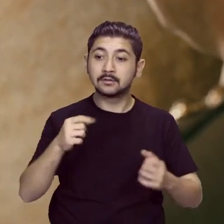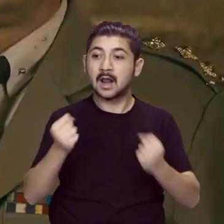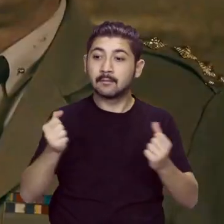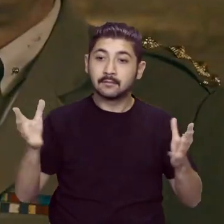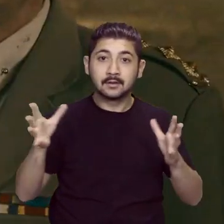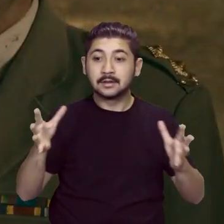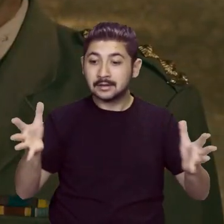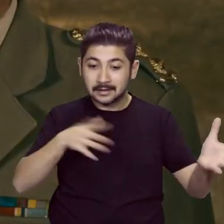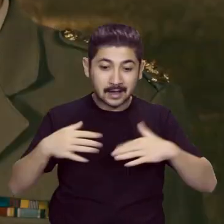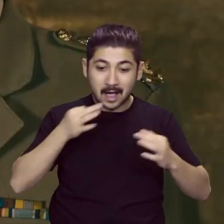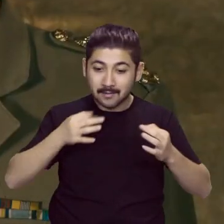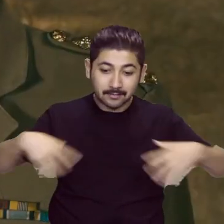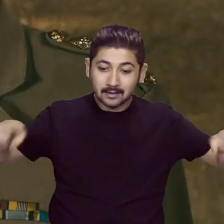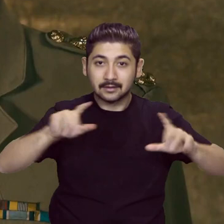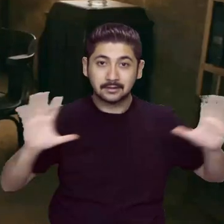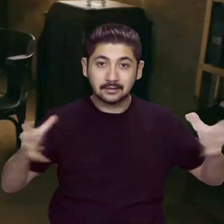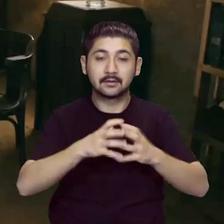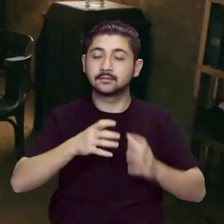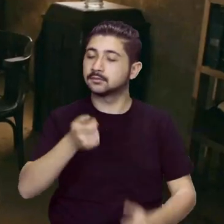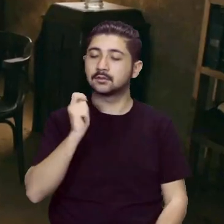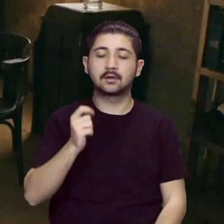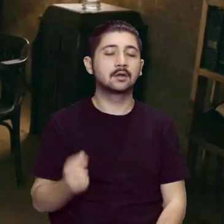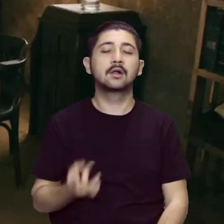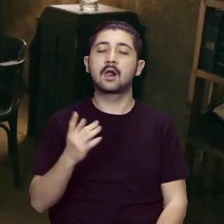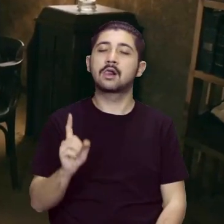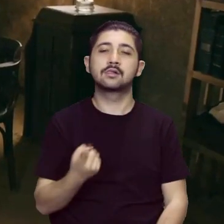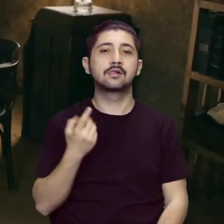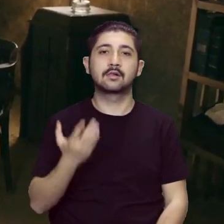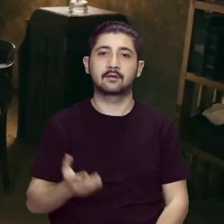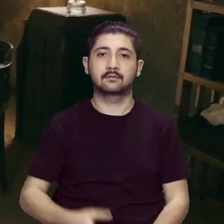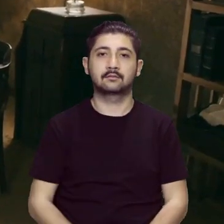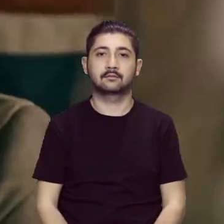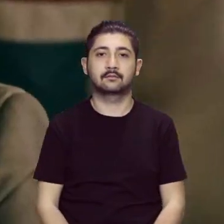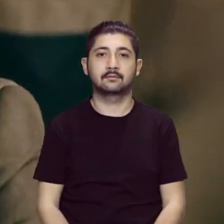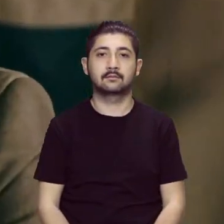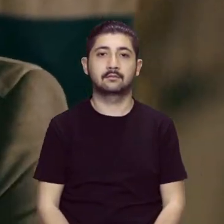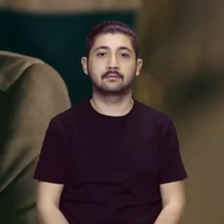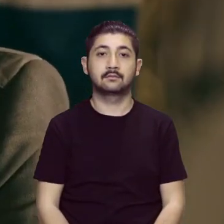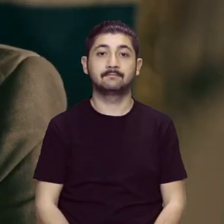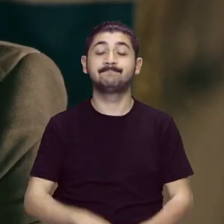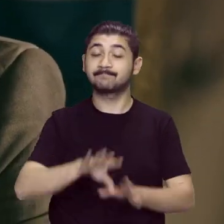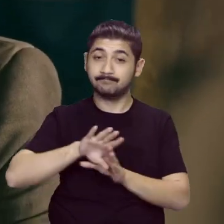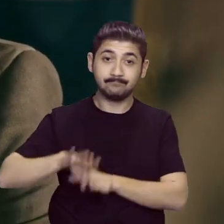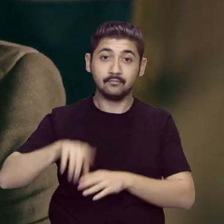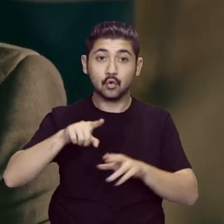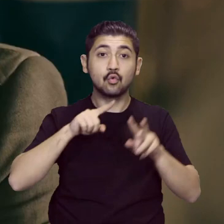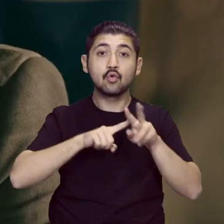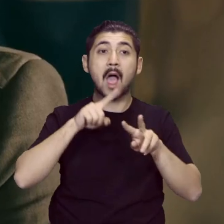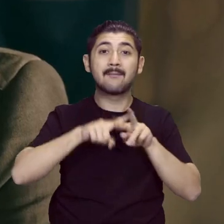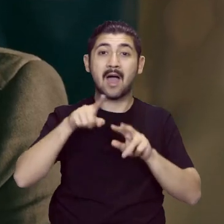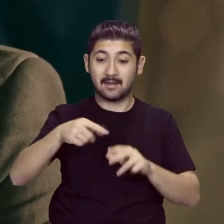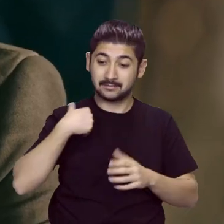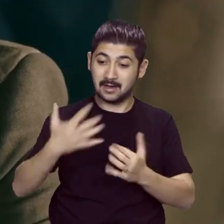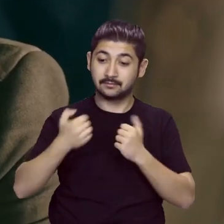toparlayamaz. Robert'la karşılıklı duruyorlardı. Masasına geçip oturdu. Ayrıca kutuyla mağarayı almak bizim için çok